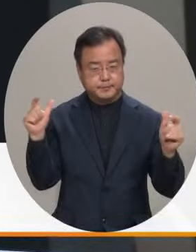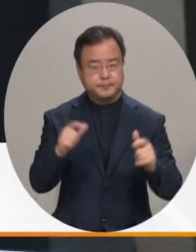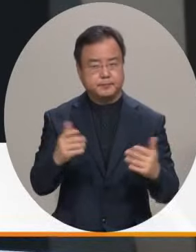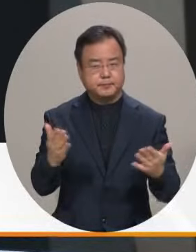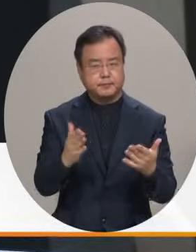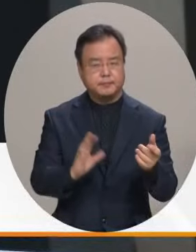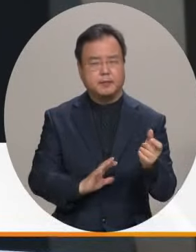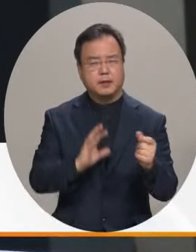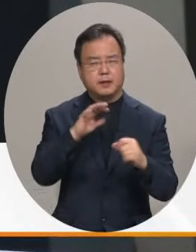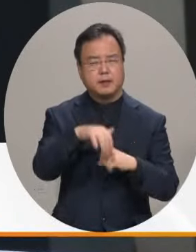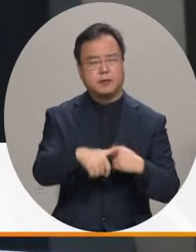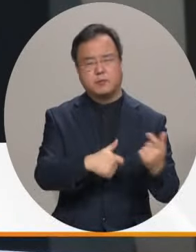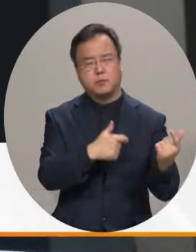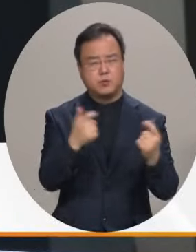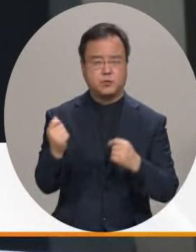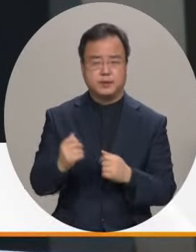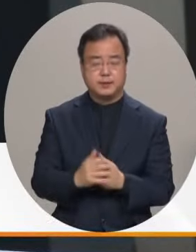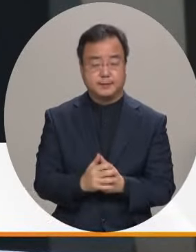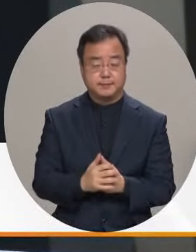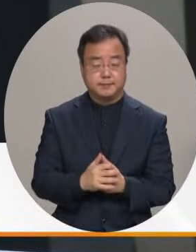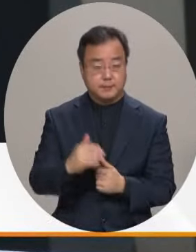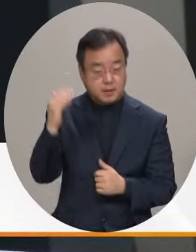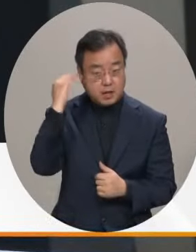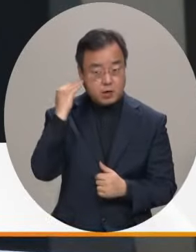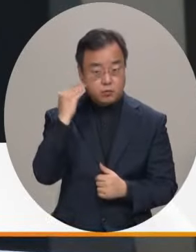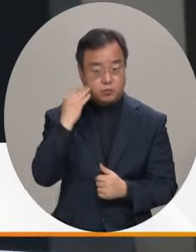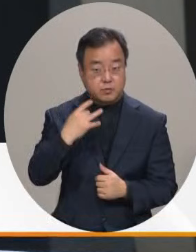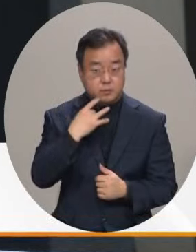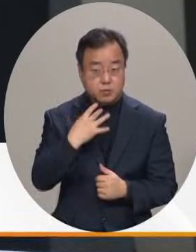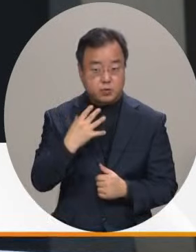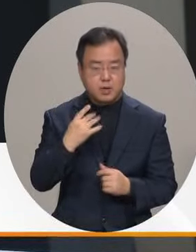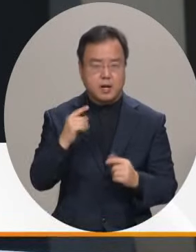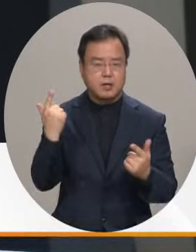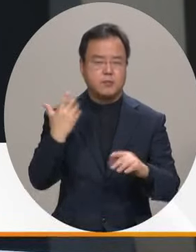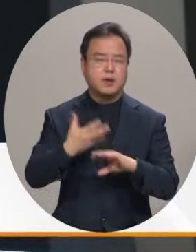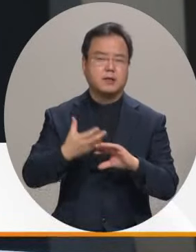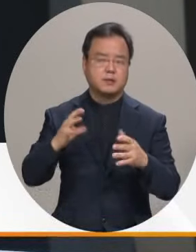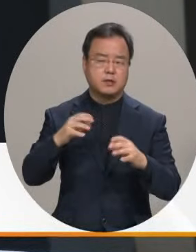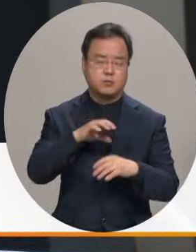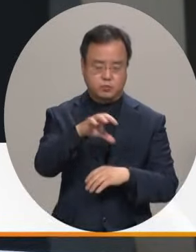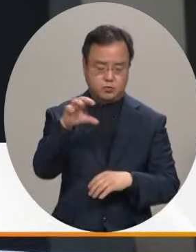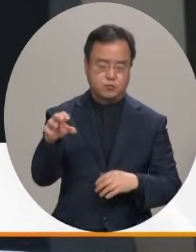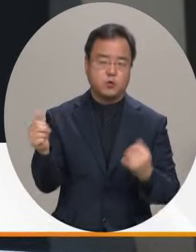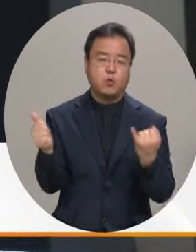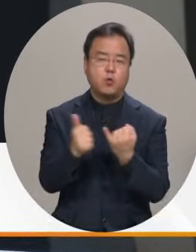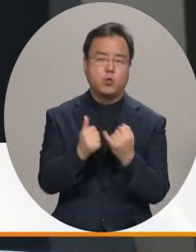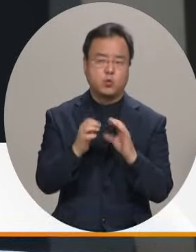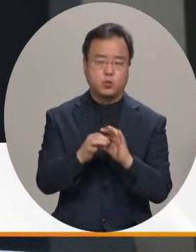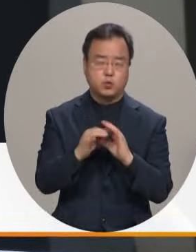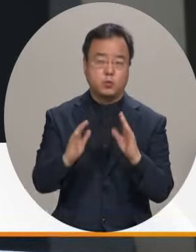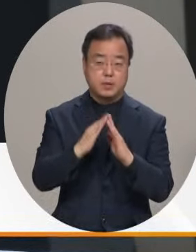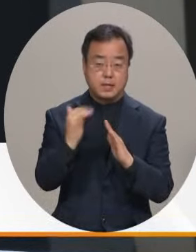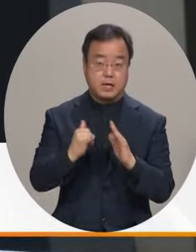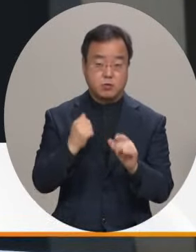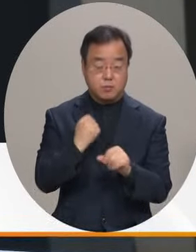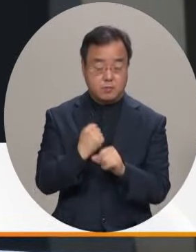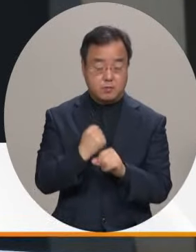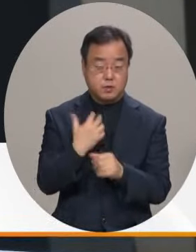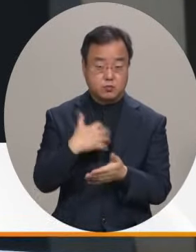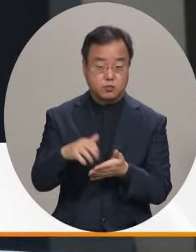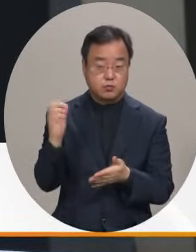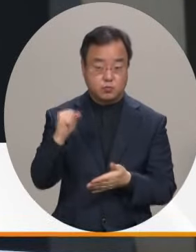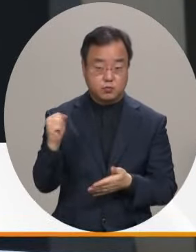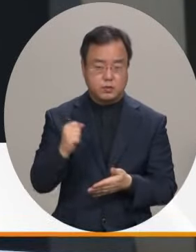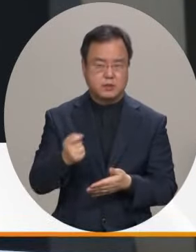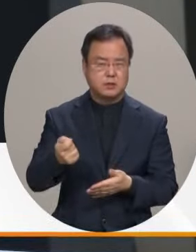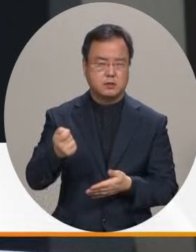전 세계적인 현상입니다 어 우리나라뿐 아니라 외국에서도 혼인을 통한 가족 구성 비율이 이제 낮아지고 있고 혼인의